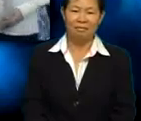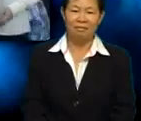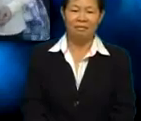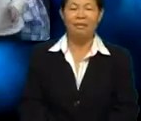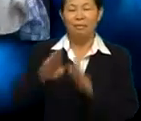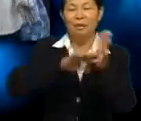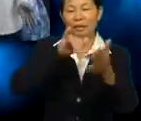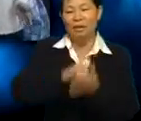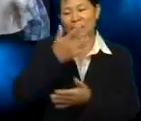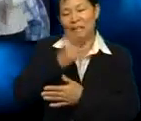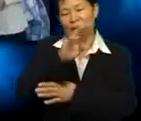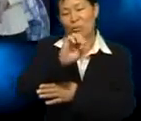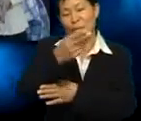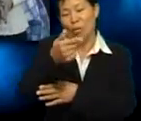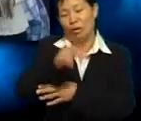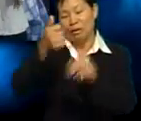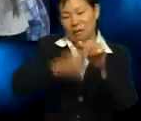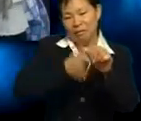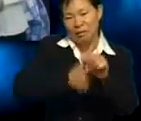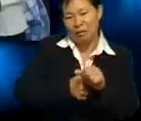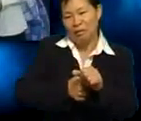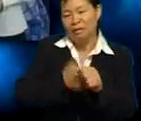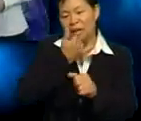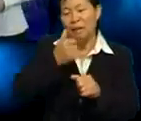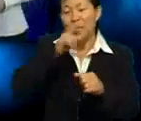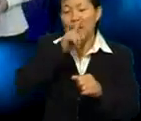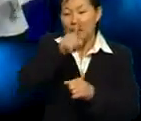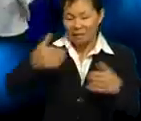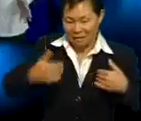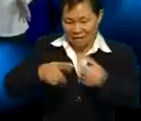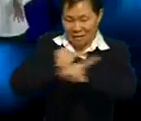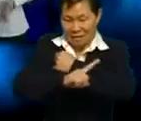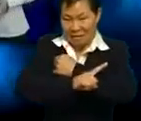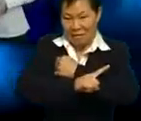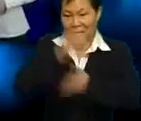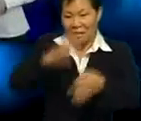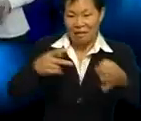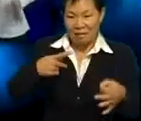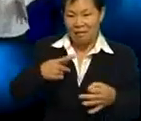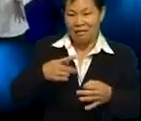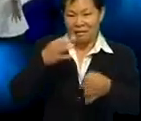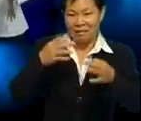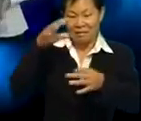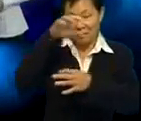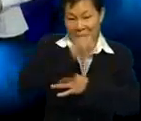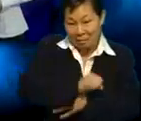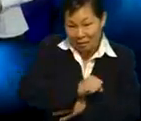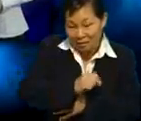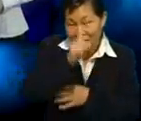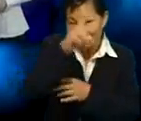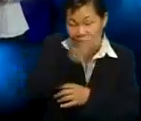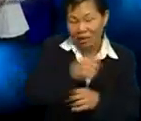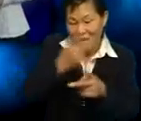Fatin. Begitulah nasib Mohan. Setiap kesalahan pasti ada hukumannya. Kalau sekali kita terlepas, kali kedua atau kali